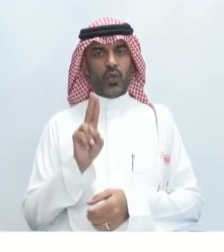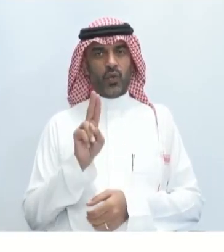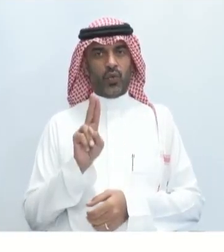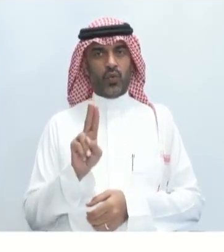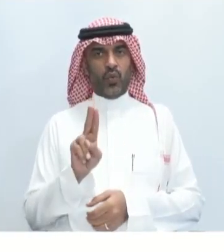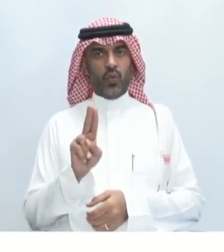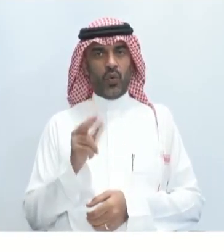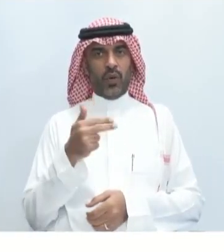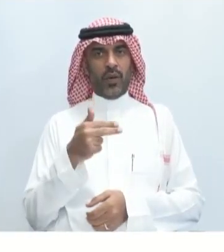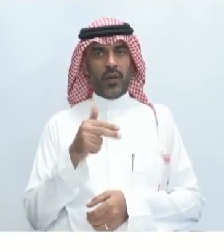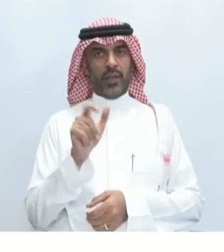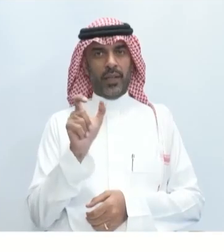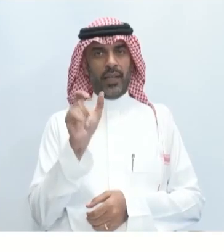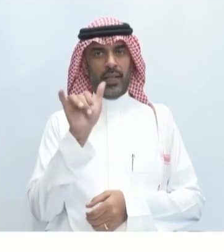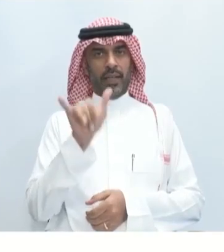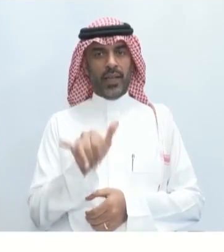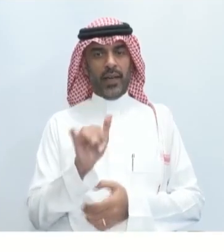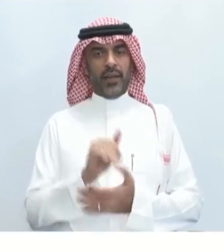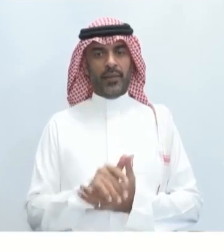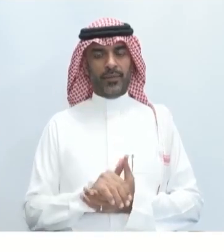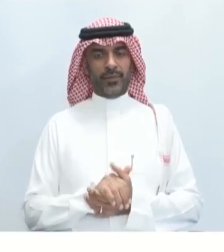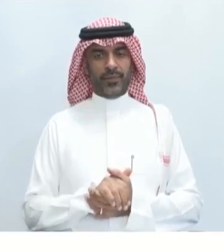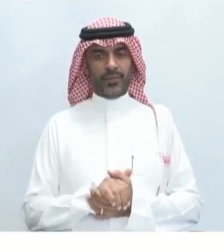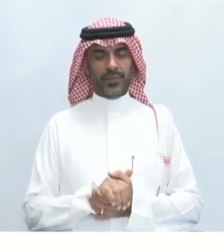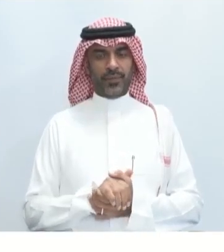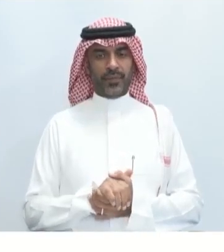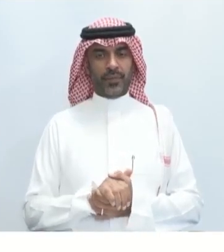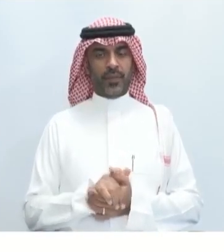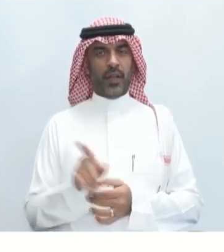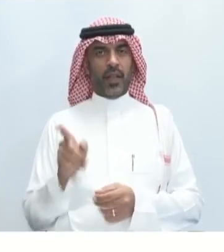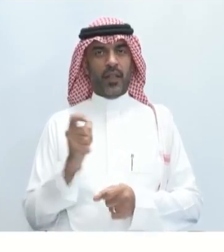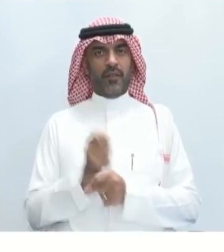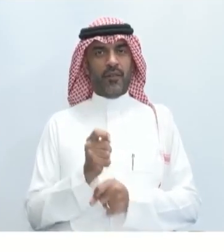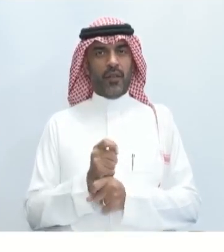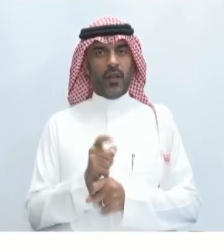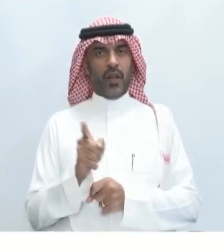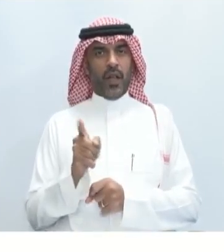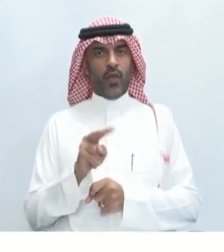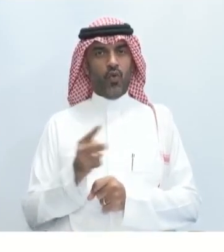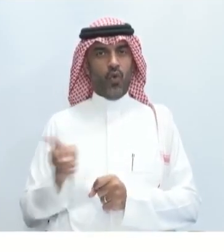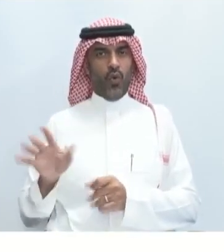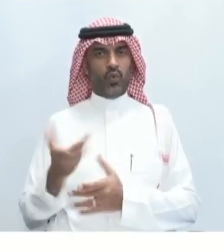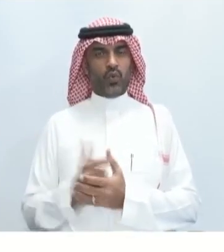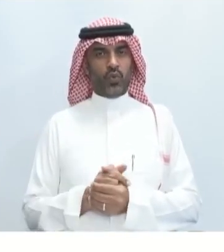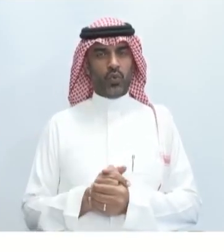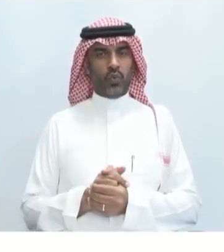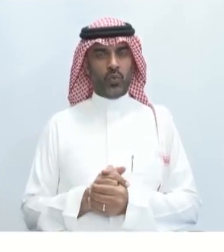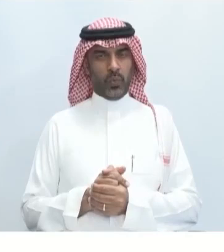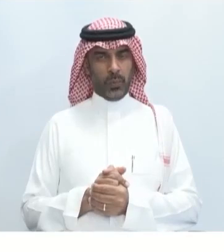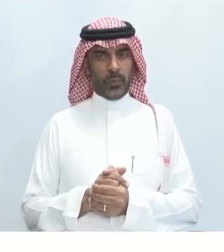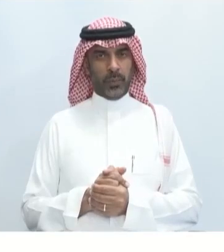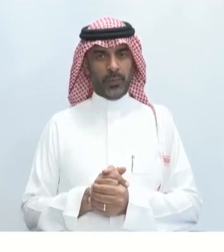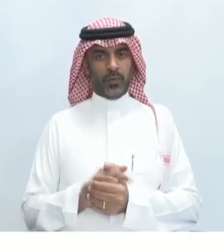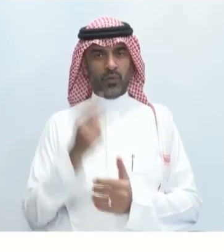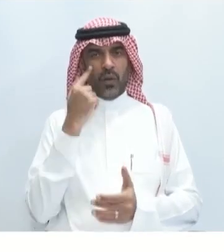تغني تغني هذا الفعل ما نوعه من انواع الفعل المضارع